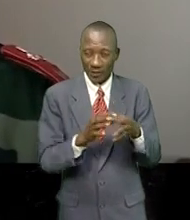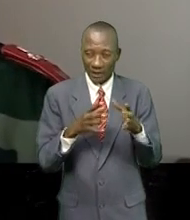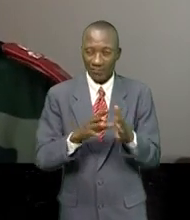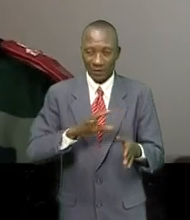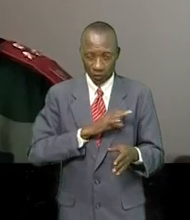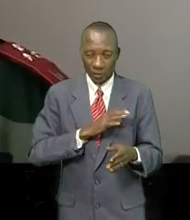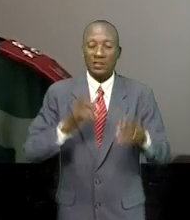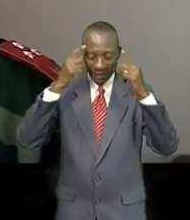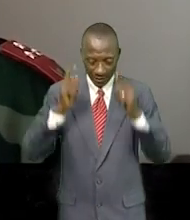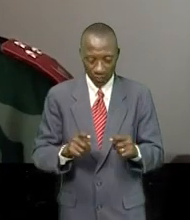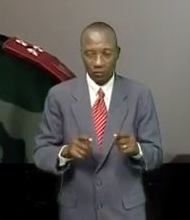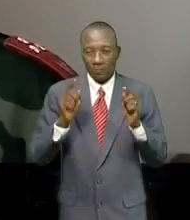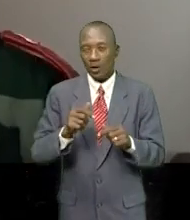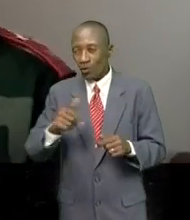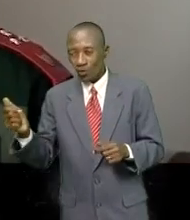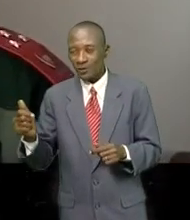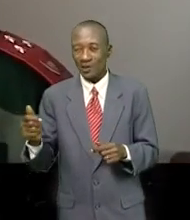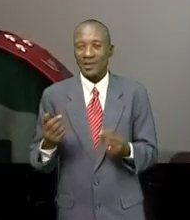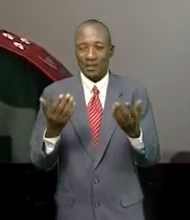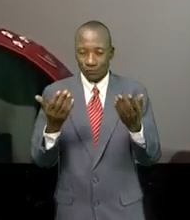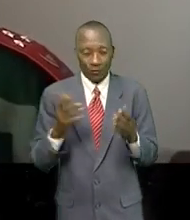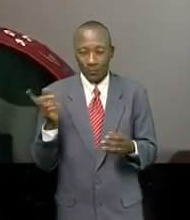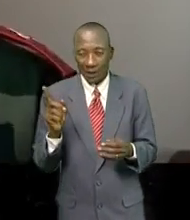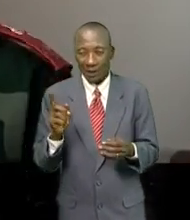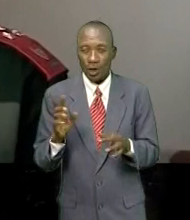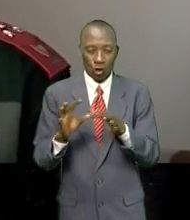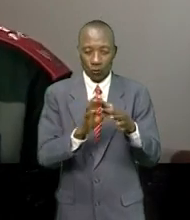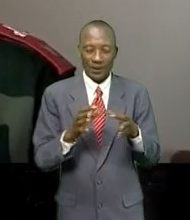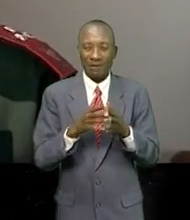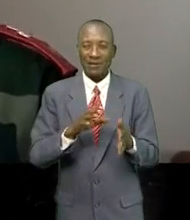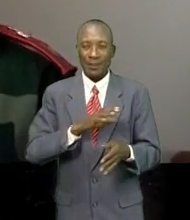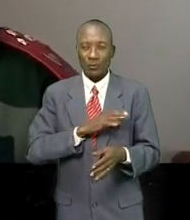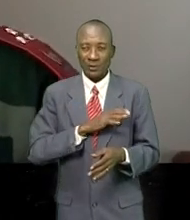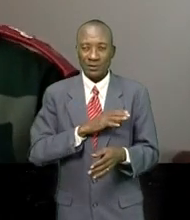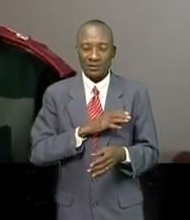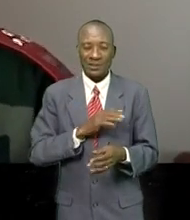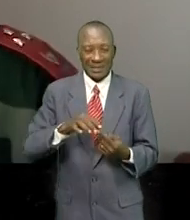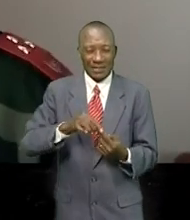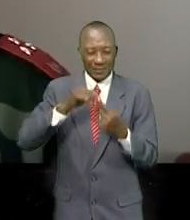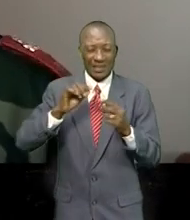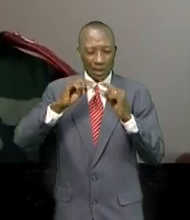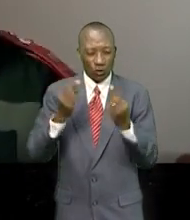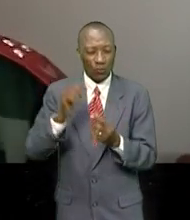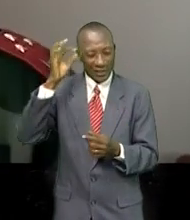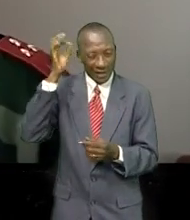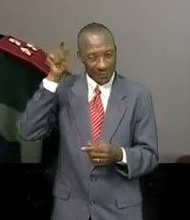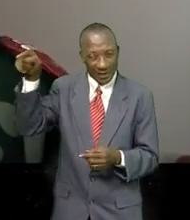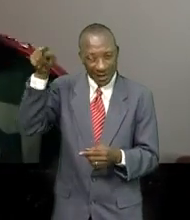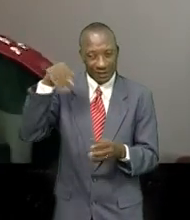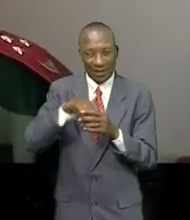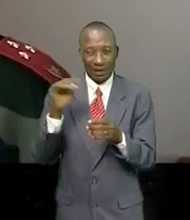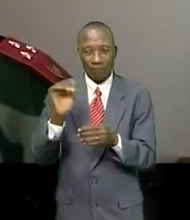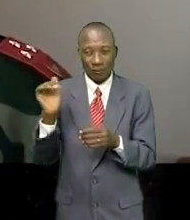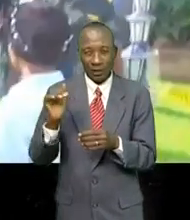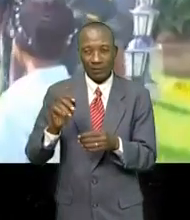avec eux. Nous allons cheminer ensemble. Mais ceux qui ne veulent pas, spécialement les groupes armés étrangers, ils ne sont pas chez eux, ils